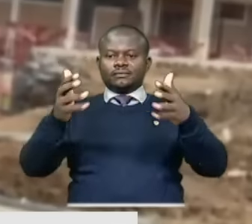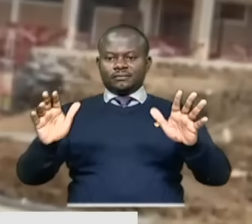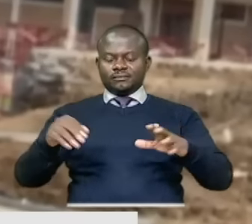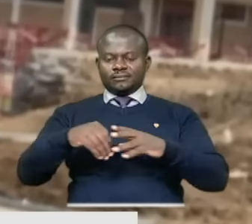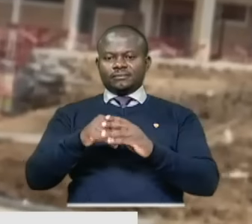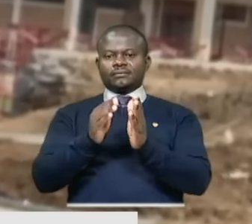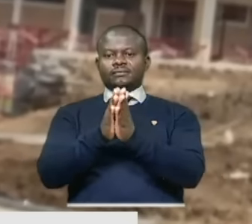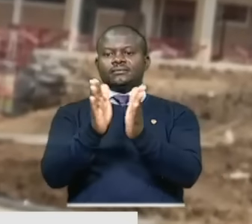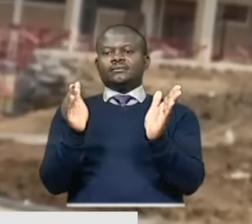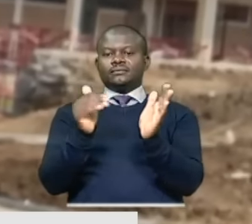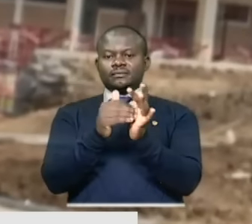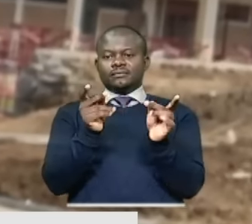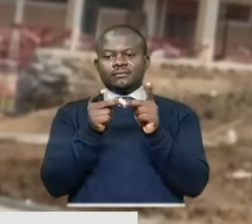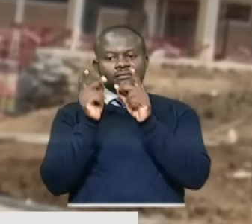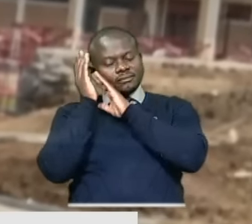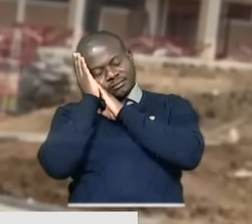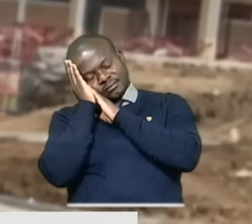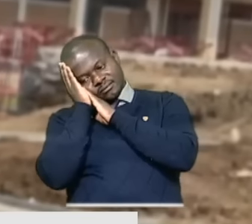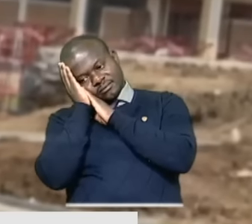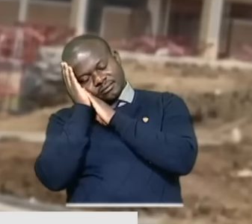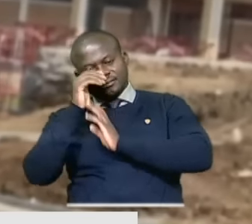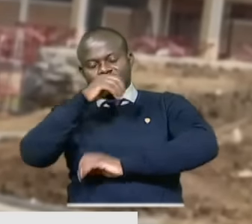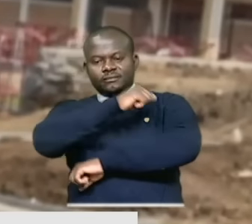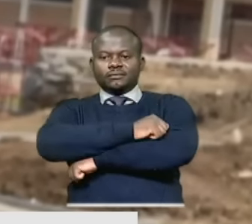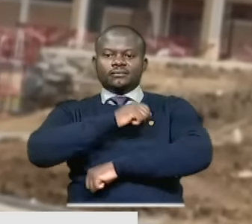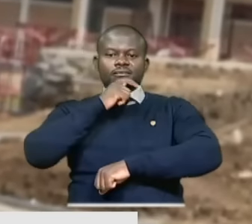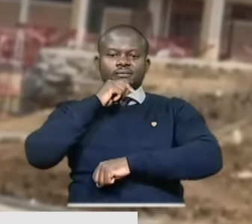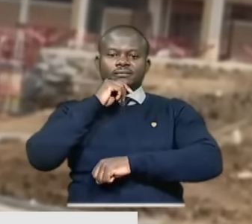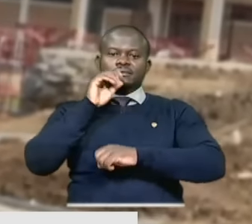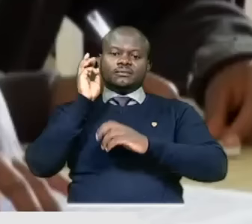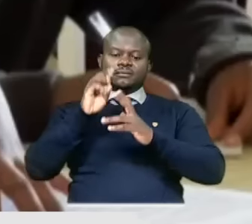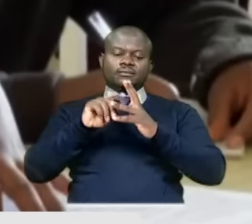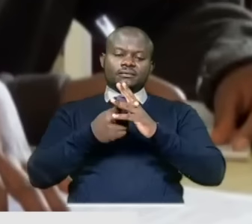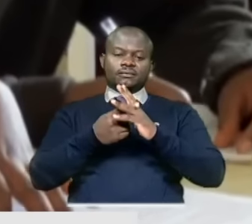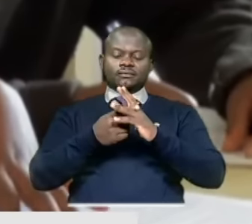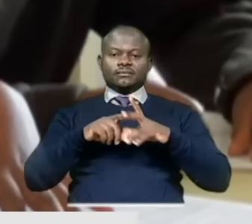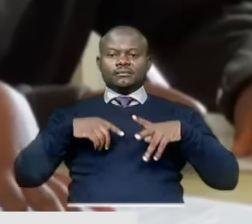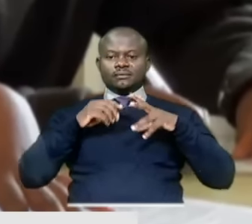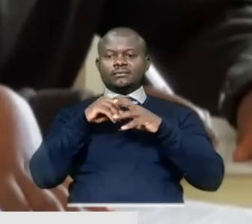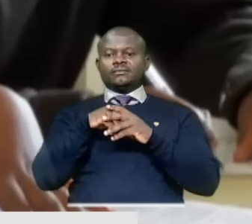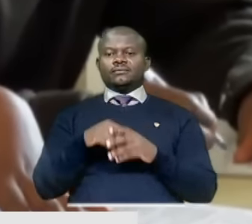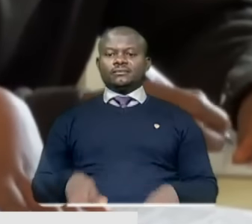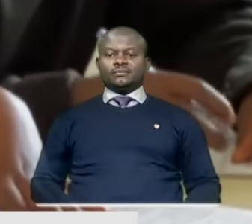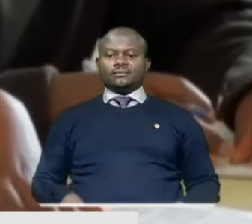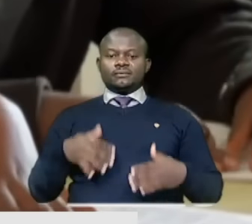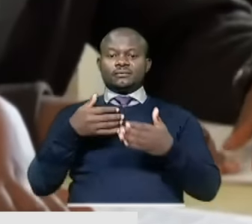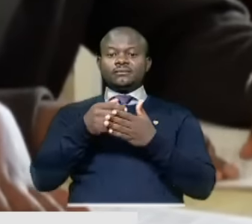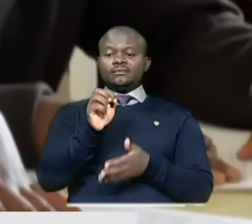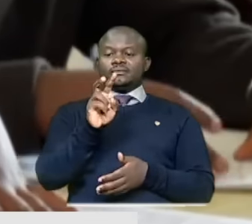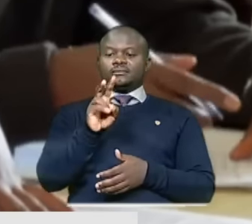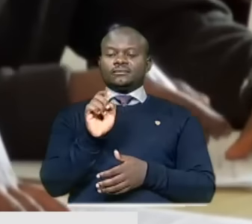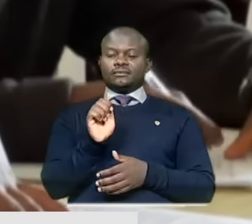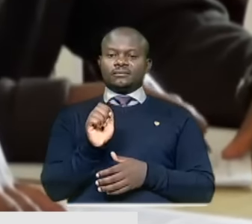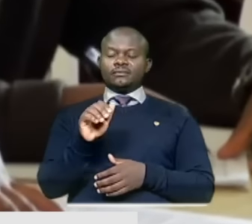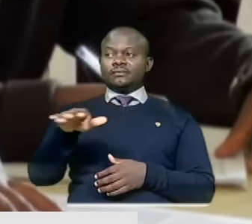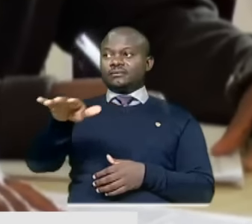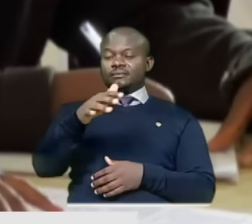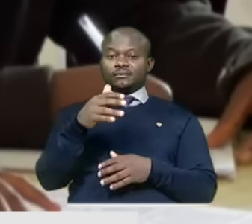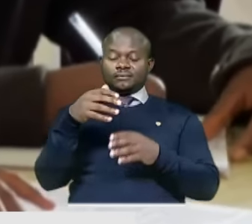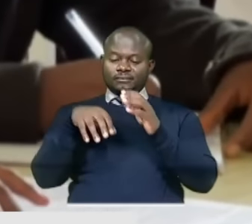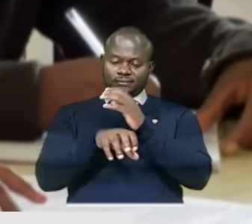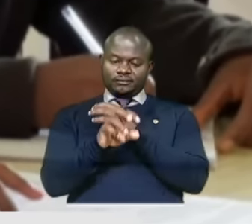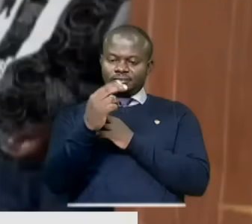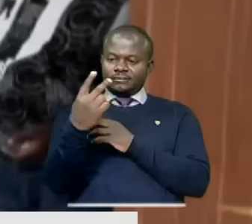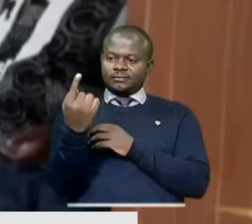mu madorotwari abanyeshuri b'abahungu mu cyumweru gitaha baratangira kuzibamo kugeza ubu muri TVT Cyanika harimo amashami abiri yonyine